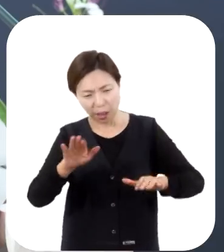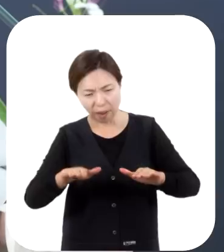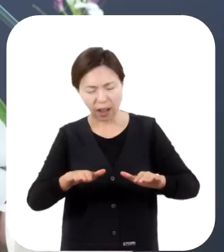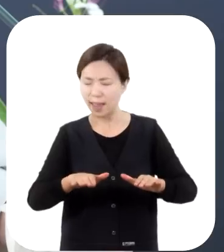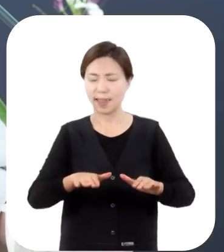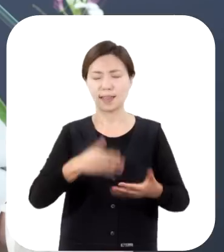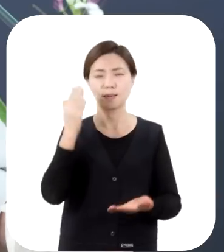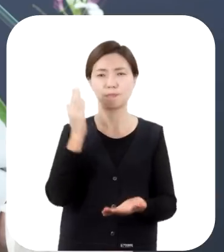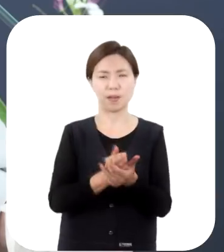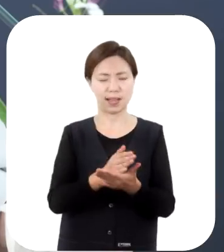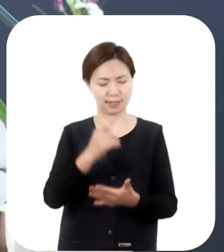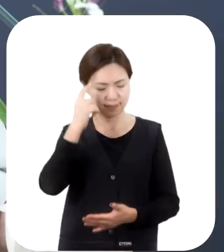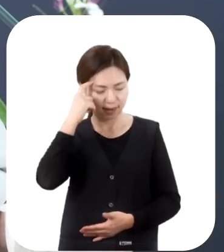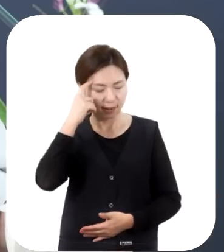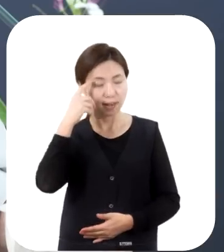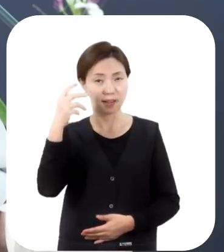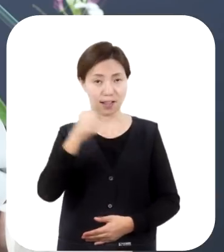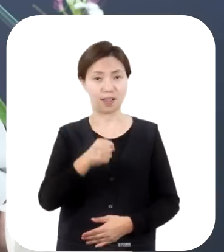부처님께서는